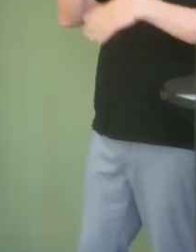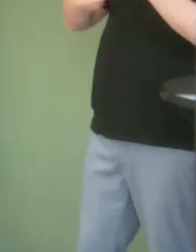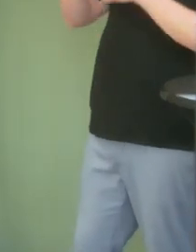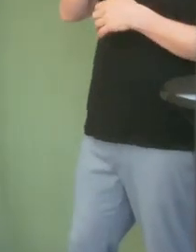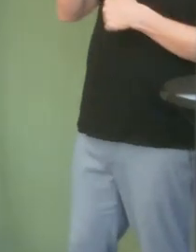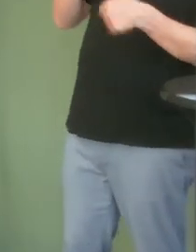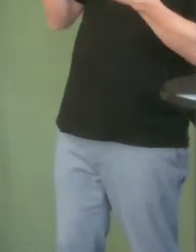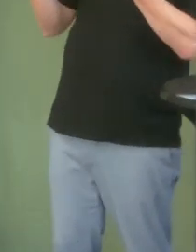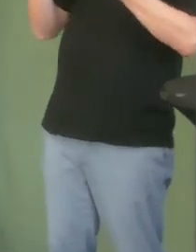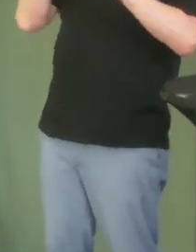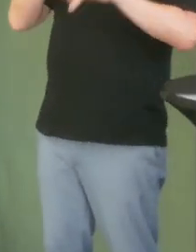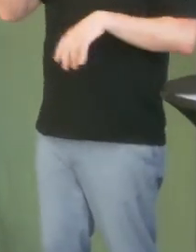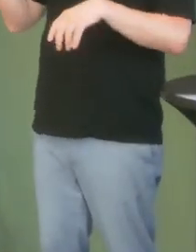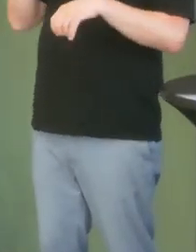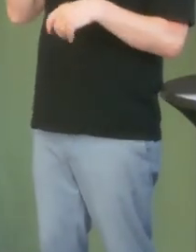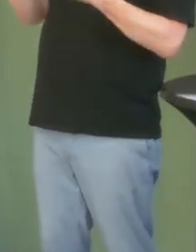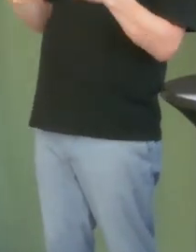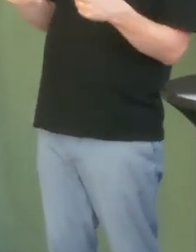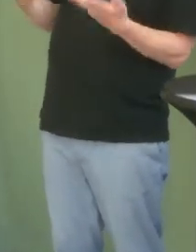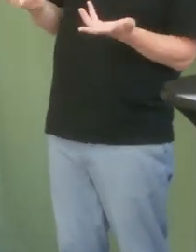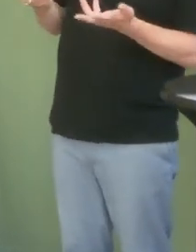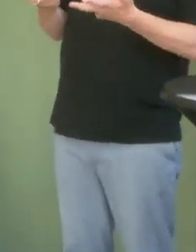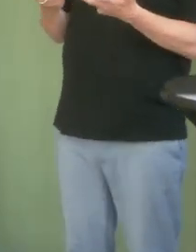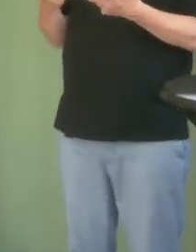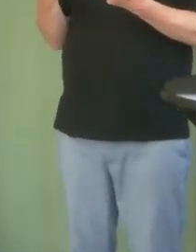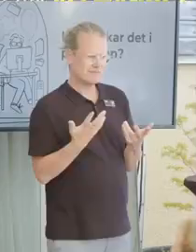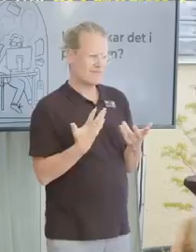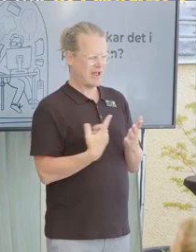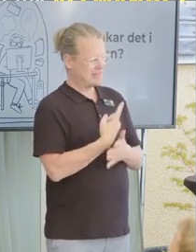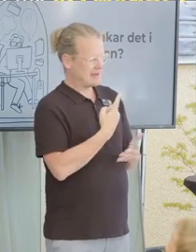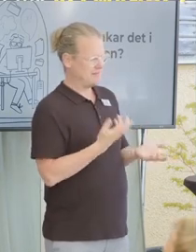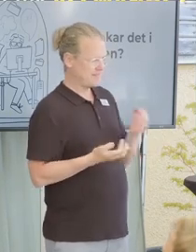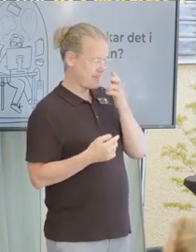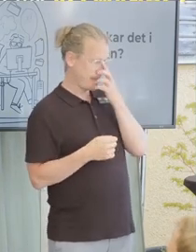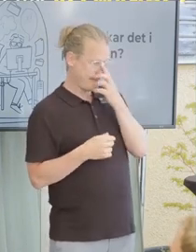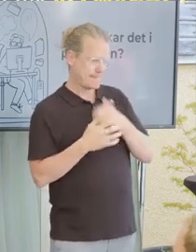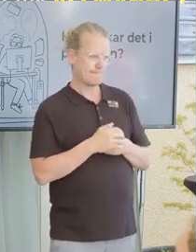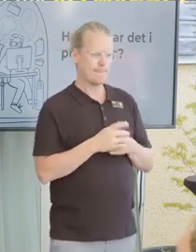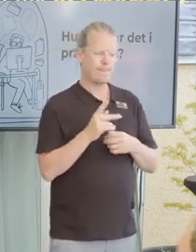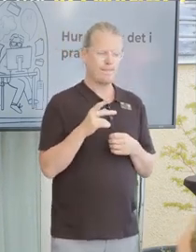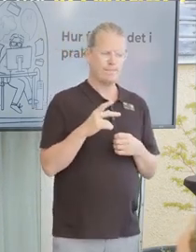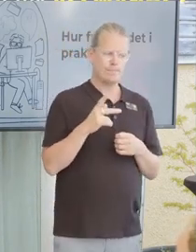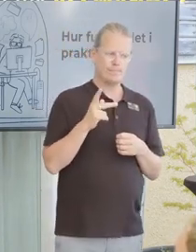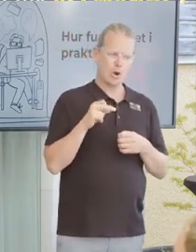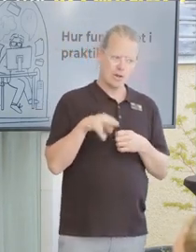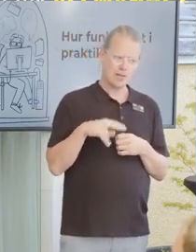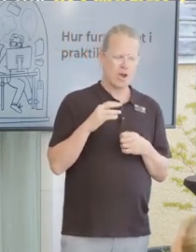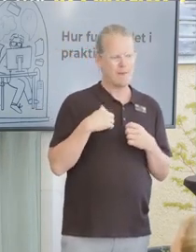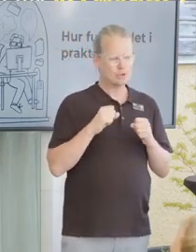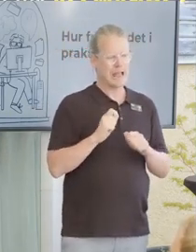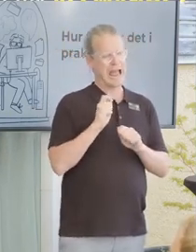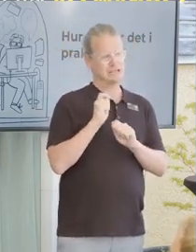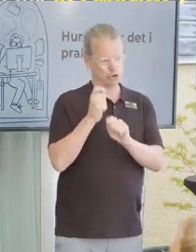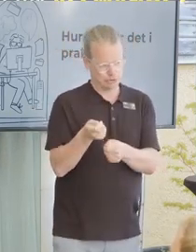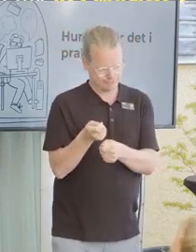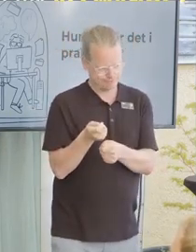storskalig textanalys. Vad händer då? Ja, men då har vi en FoU-process här, att man får lämna in en ansökan. Och